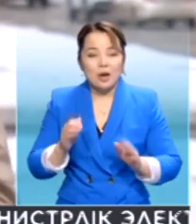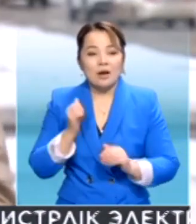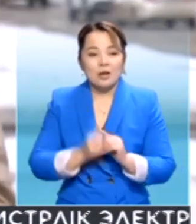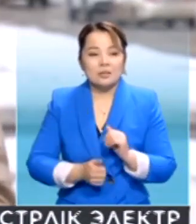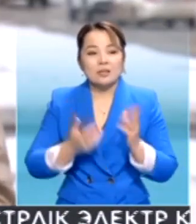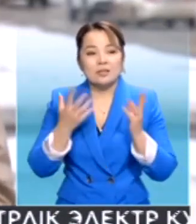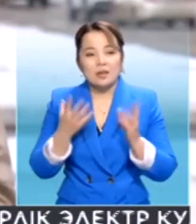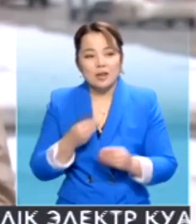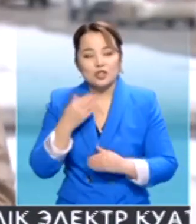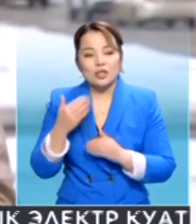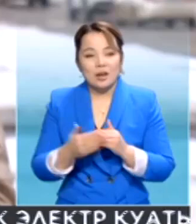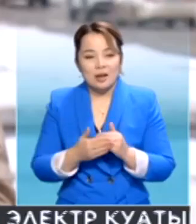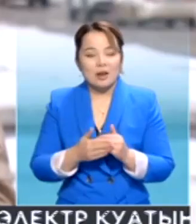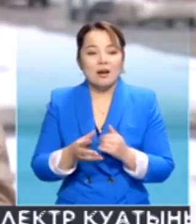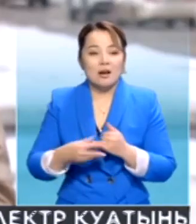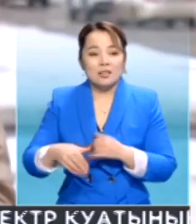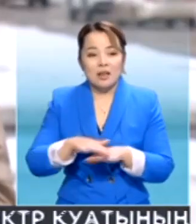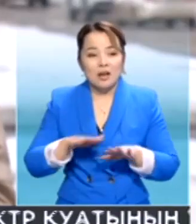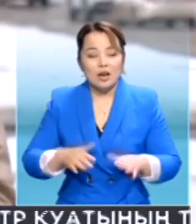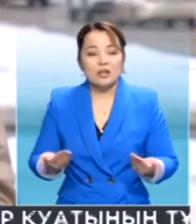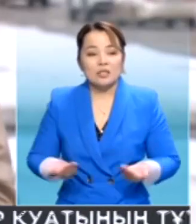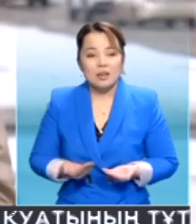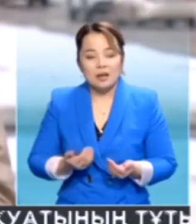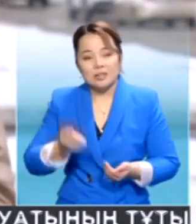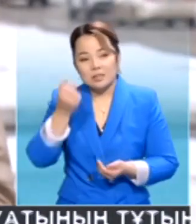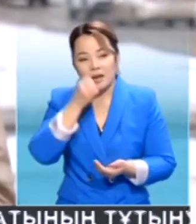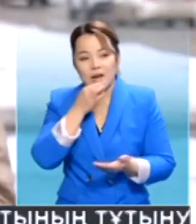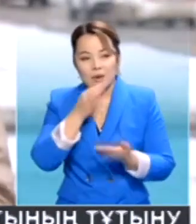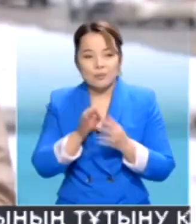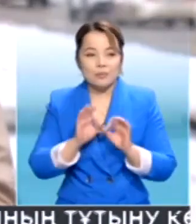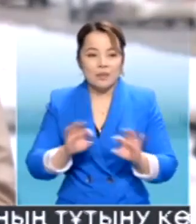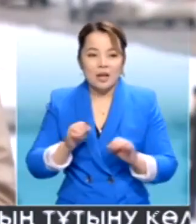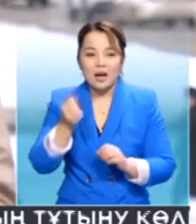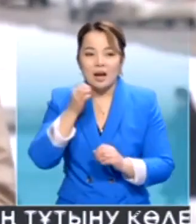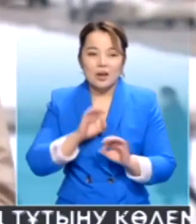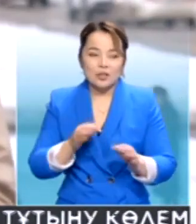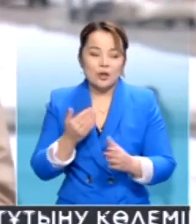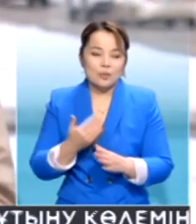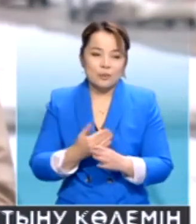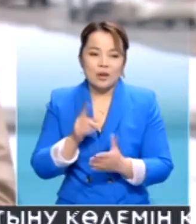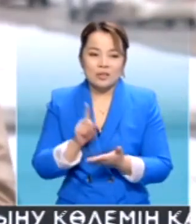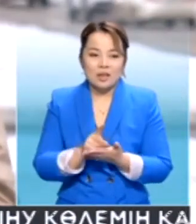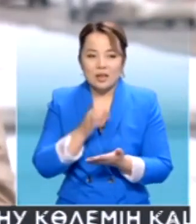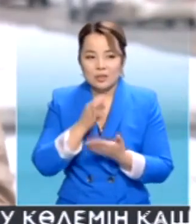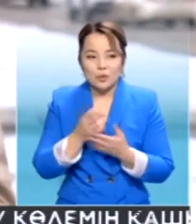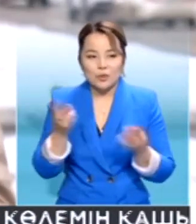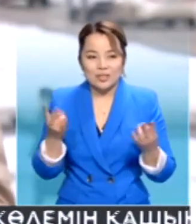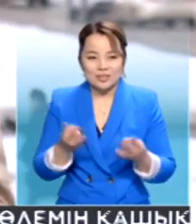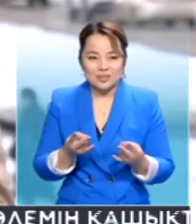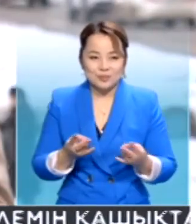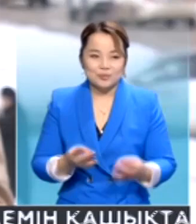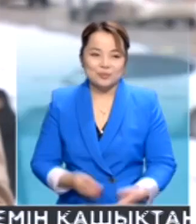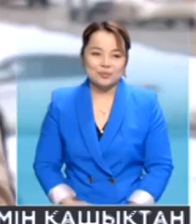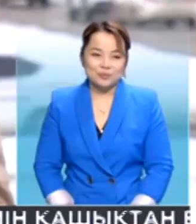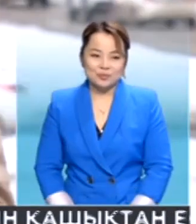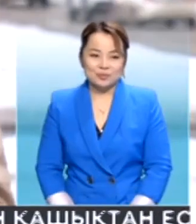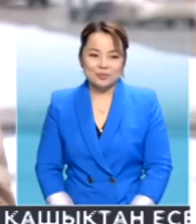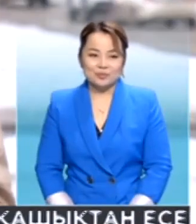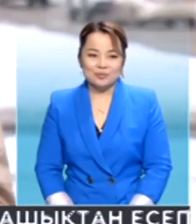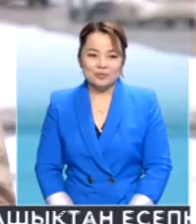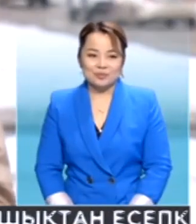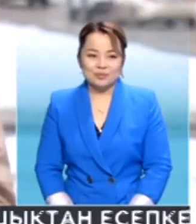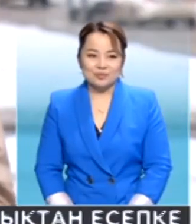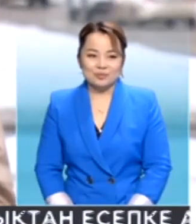күнде жақындарымыз бен айналамыздағы адамдарға ризашылығымызды білдіріп алғыс айтайық. Ақмаржан Ғафизқызы, Жасұлан Жақсай, Қазақстан